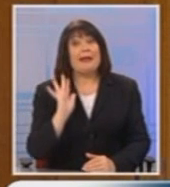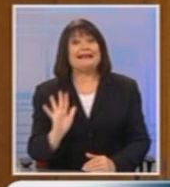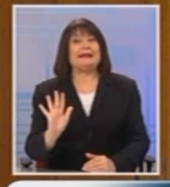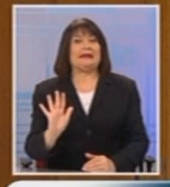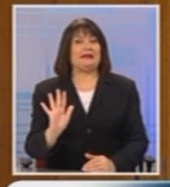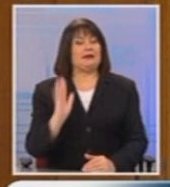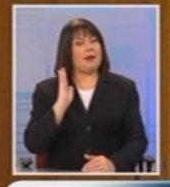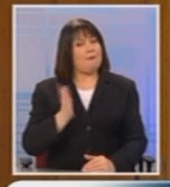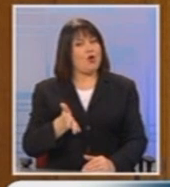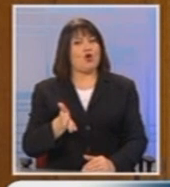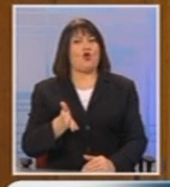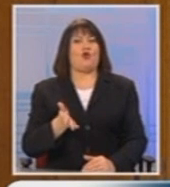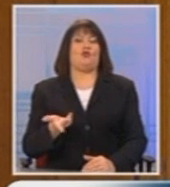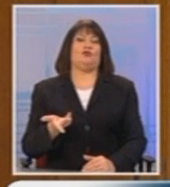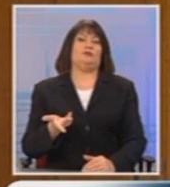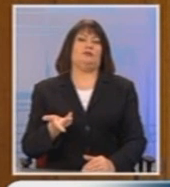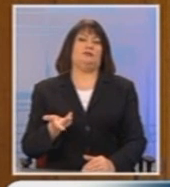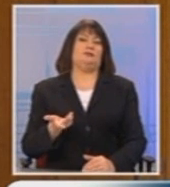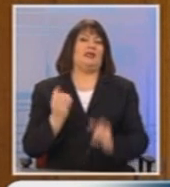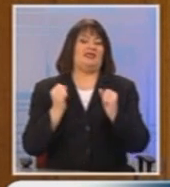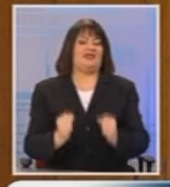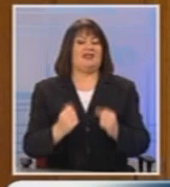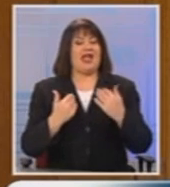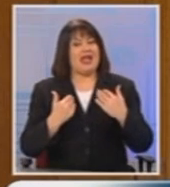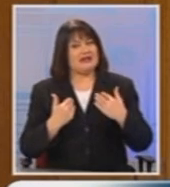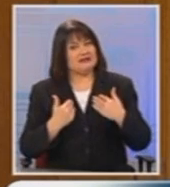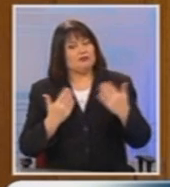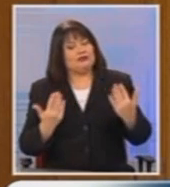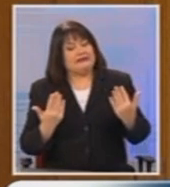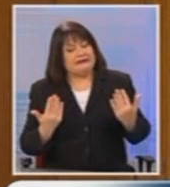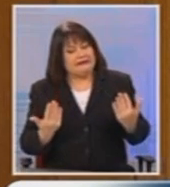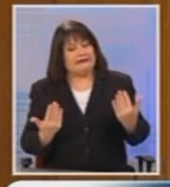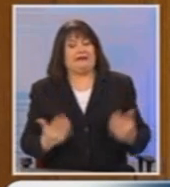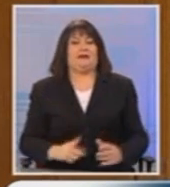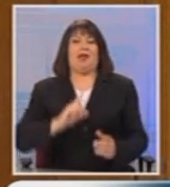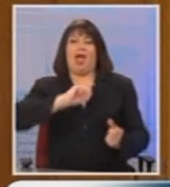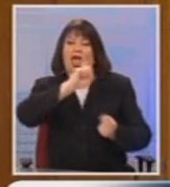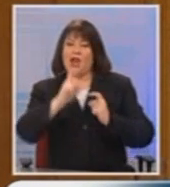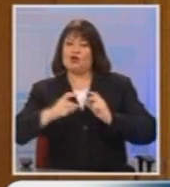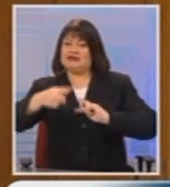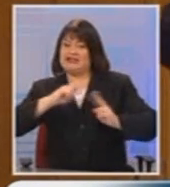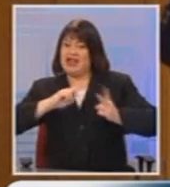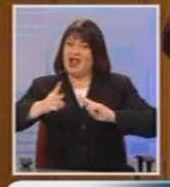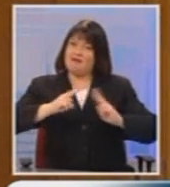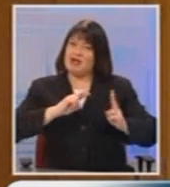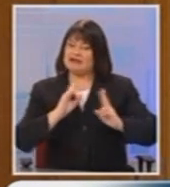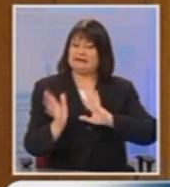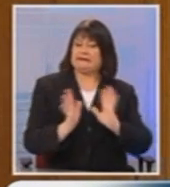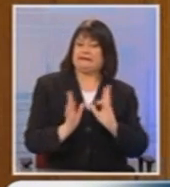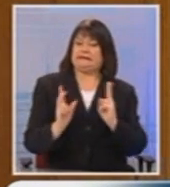μέχρι να είσαι σε θέση, ας το πούμε έτσι, ο σχετισμός ερωτήσεων απαντήσεων να είναι τουλάχιστον